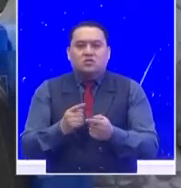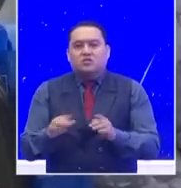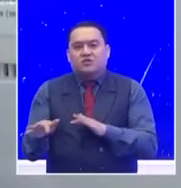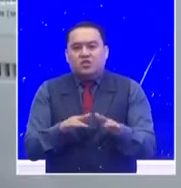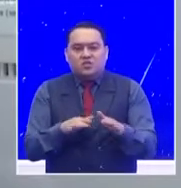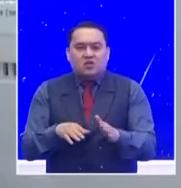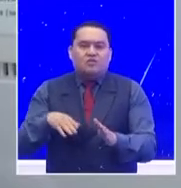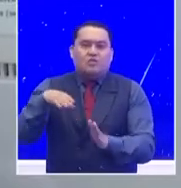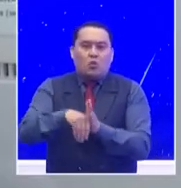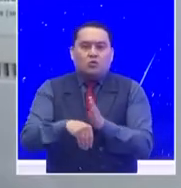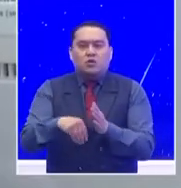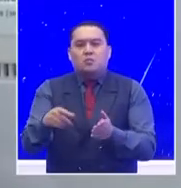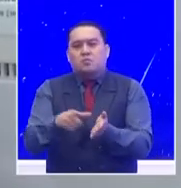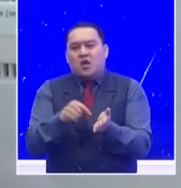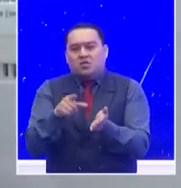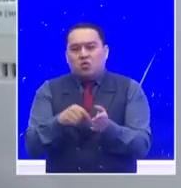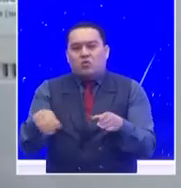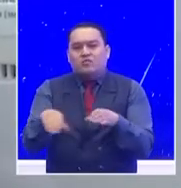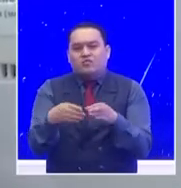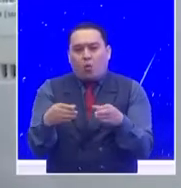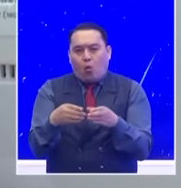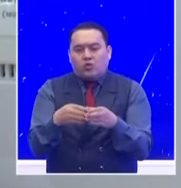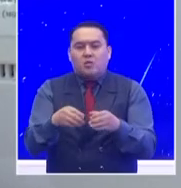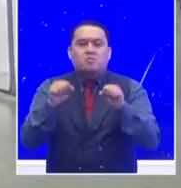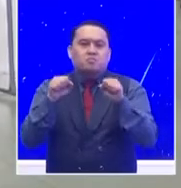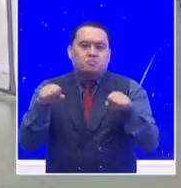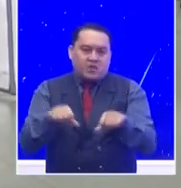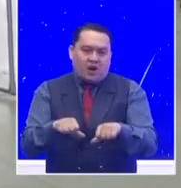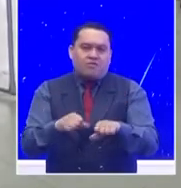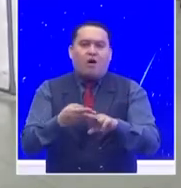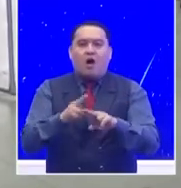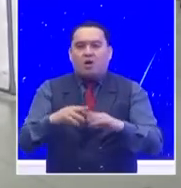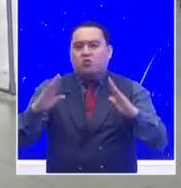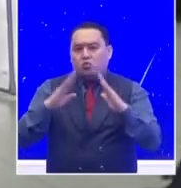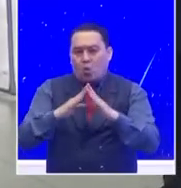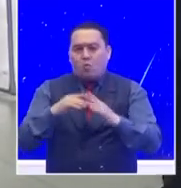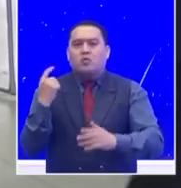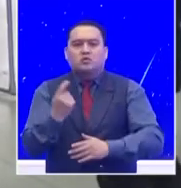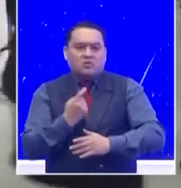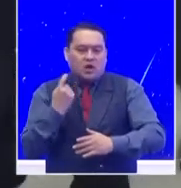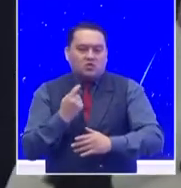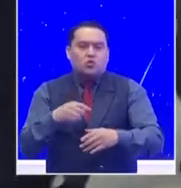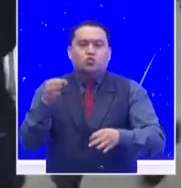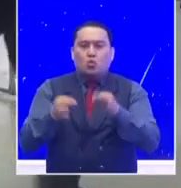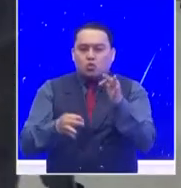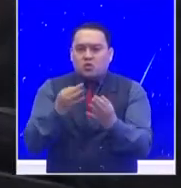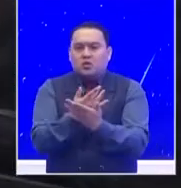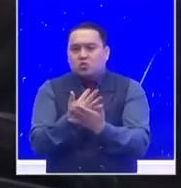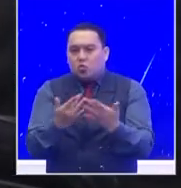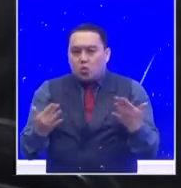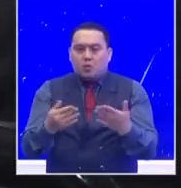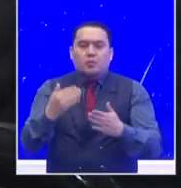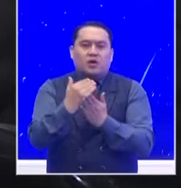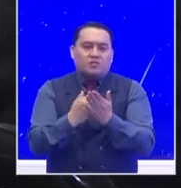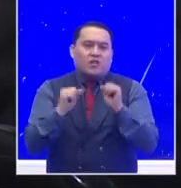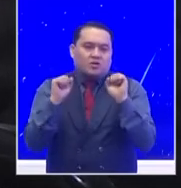средств вкладчика пенсионного фонда, справки о зарегистрированных правах или обременениях на недвижимое имущество, об отсутствии судимости и многое другое. Также